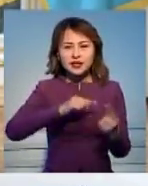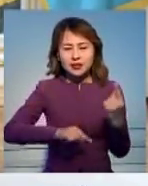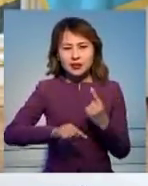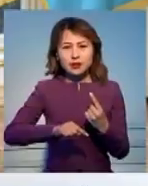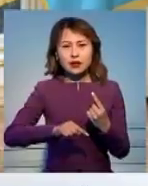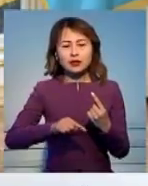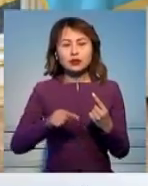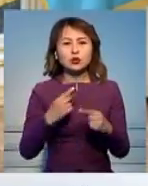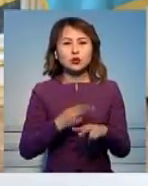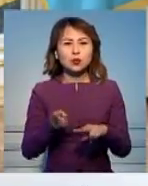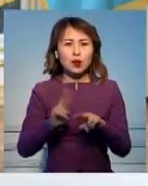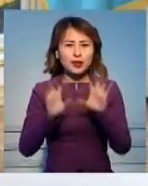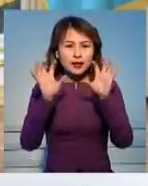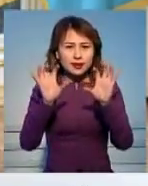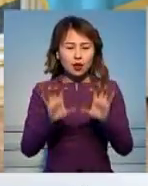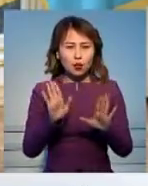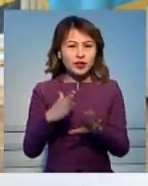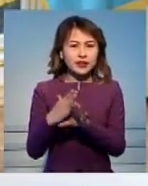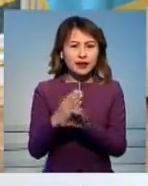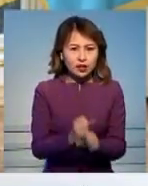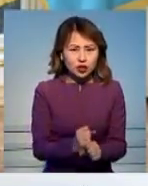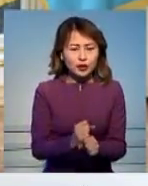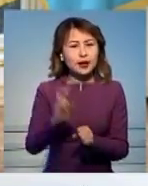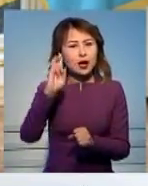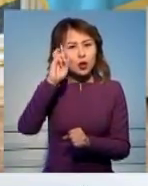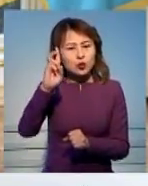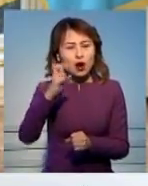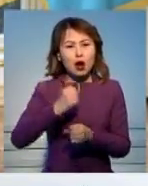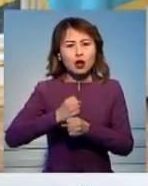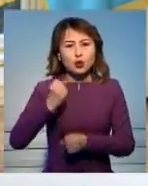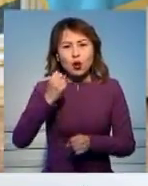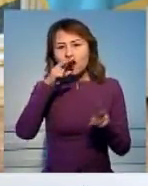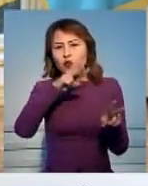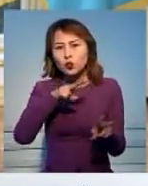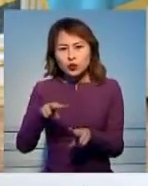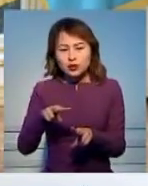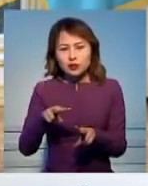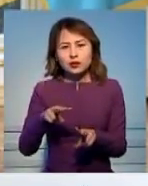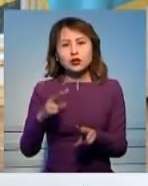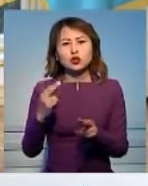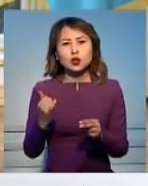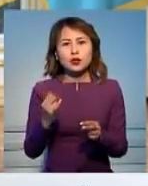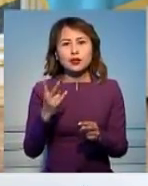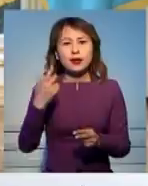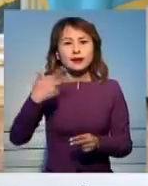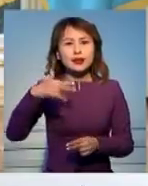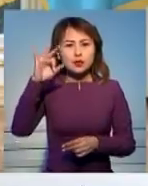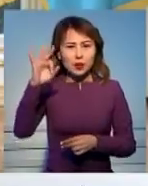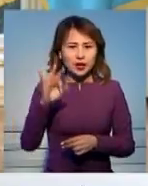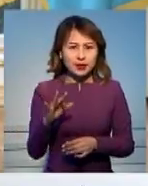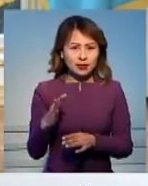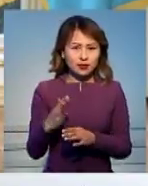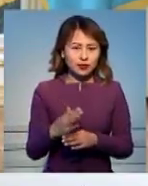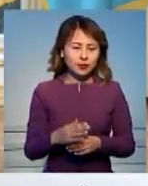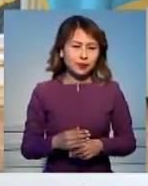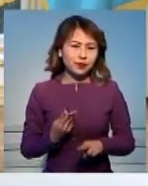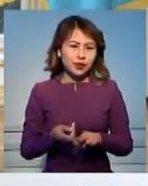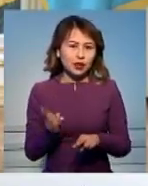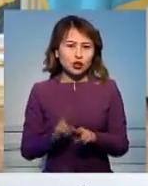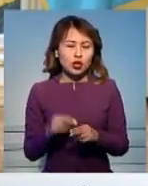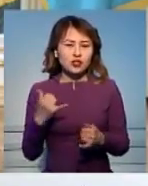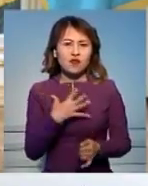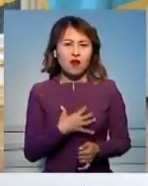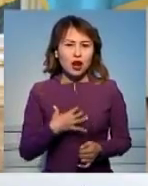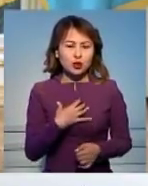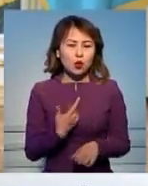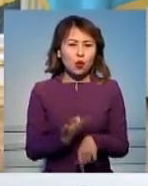Законом предусматривается сокращение государственных контрольных функций в целом на 30%. Важная роль